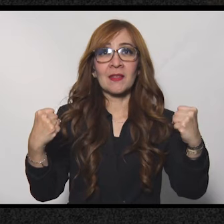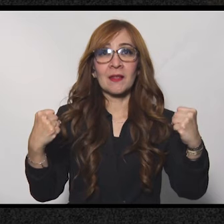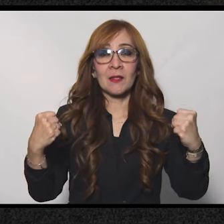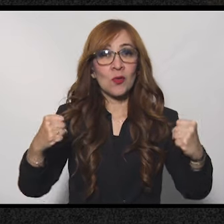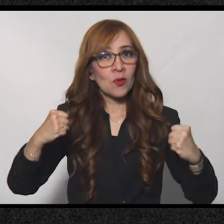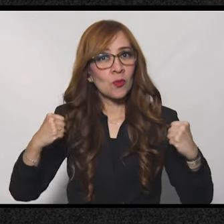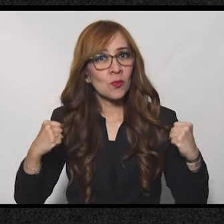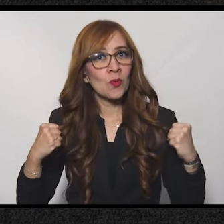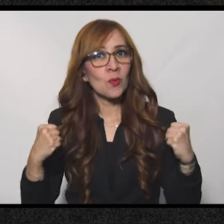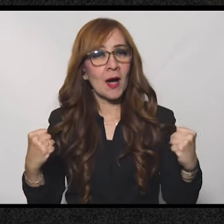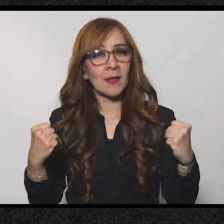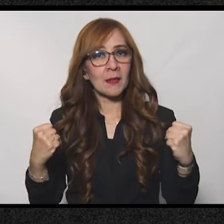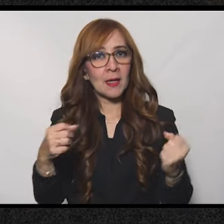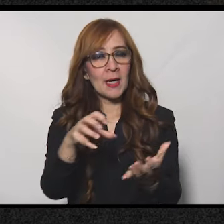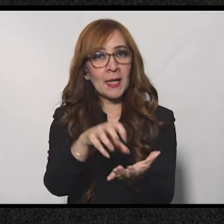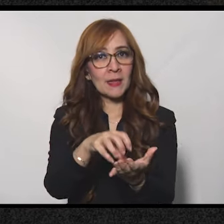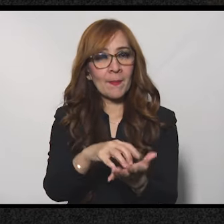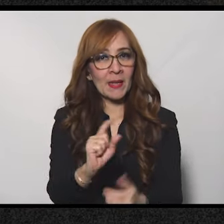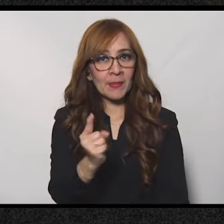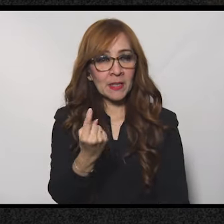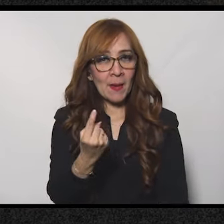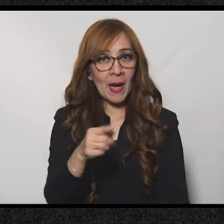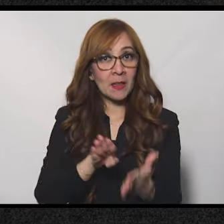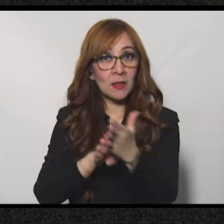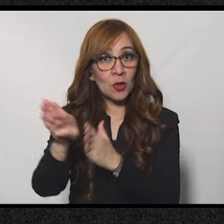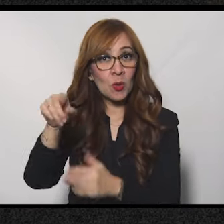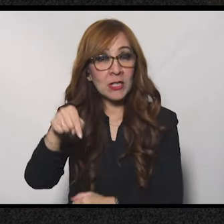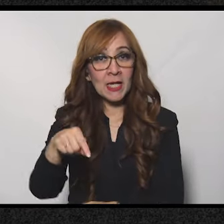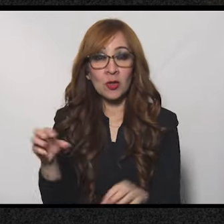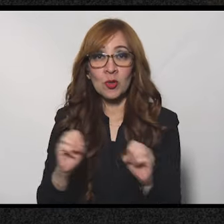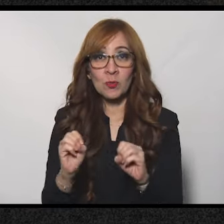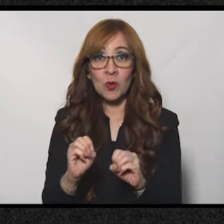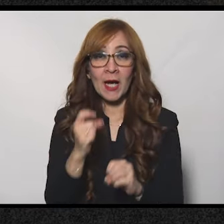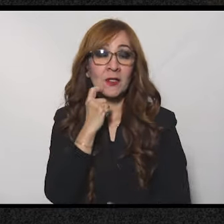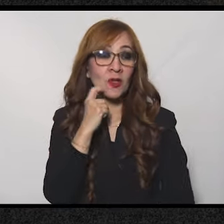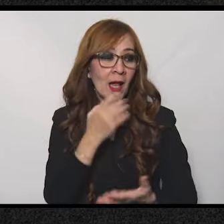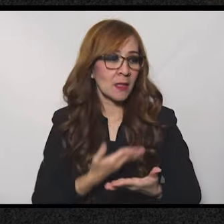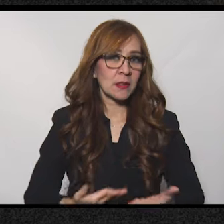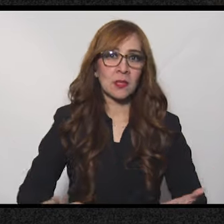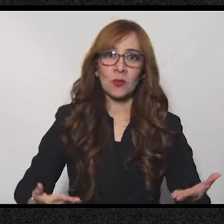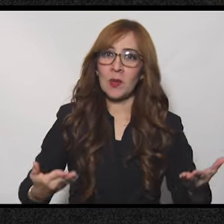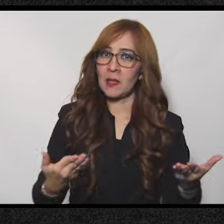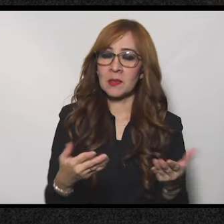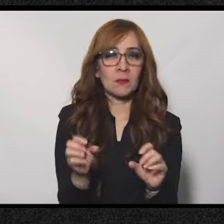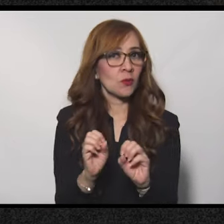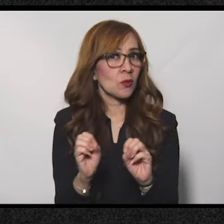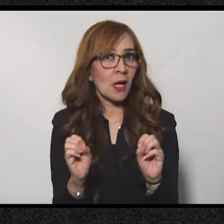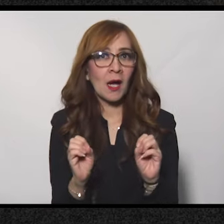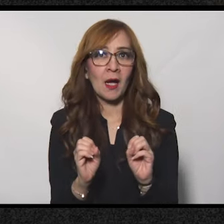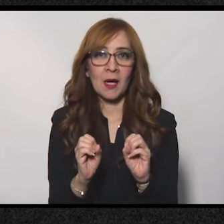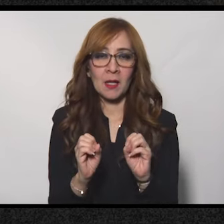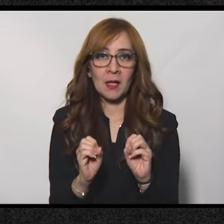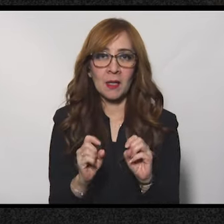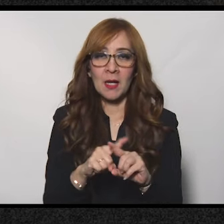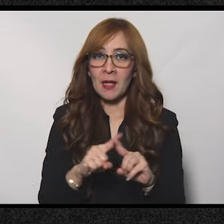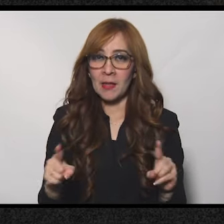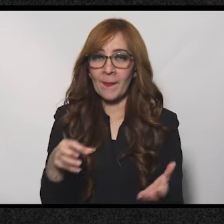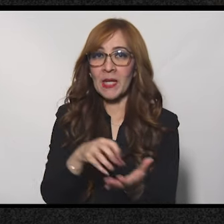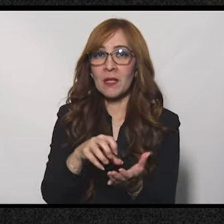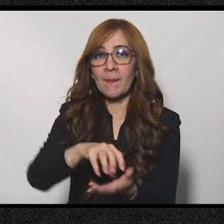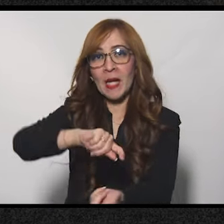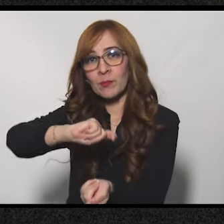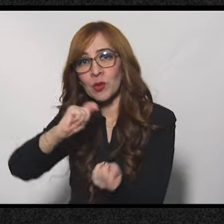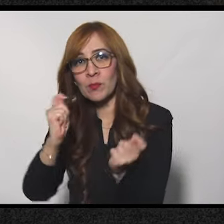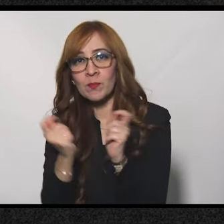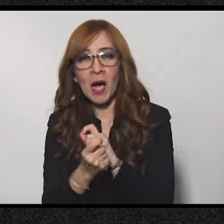We're strong. Tempat pertama daripada terobosan itu bukan di kondisi, Bapak Ibu. Tempat perubahan